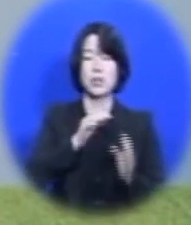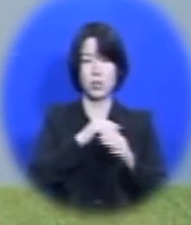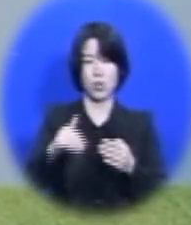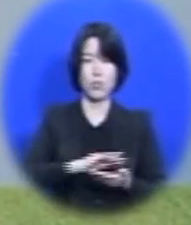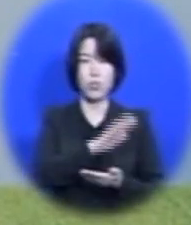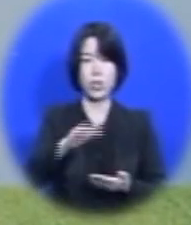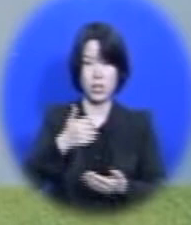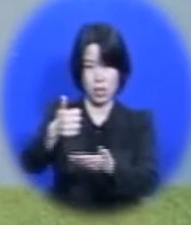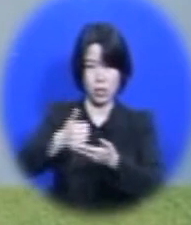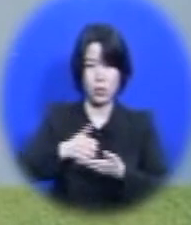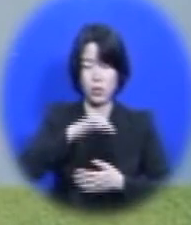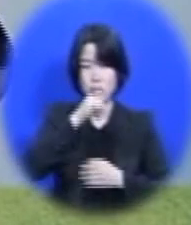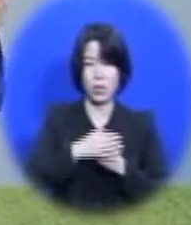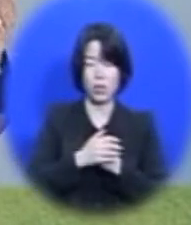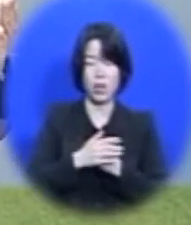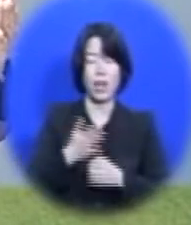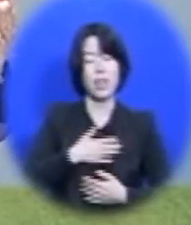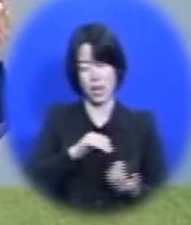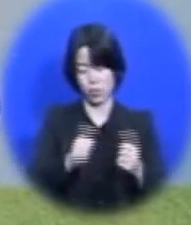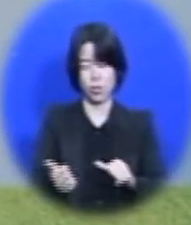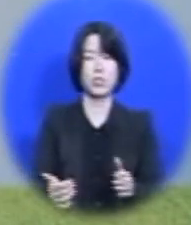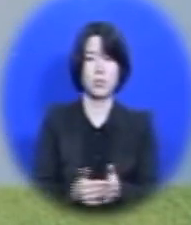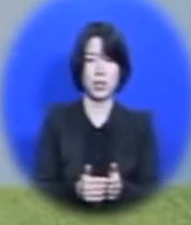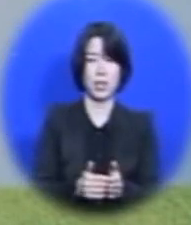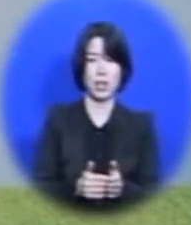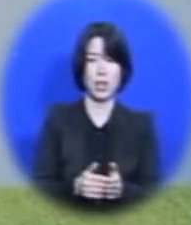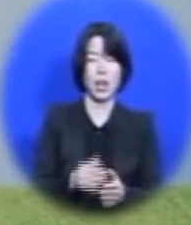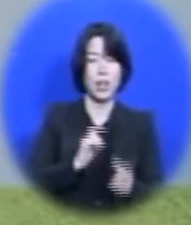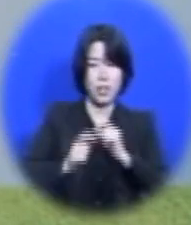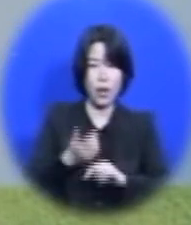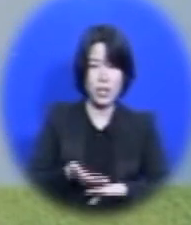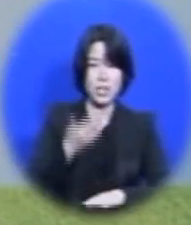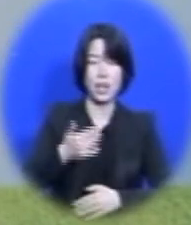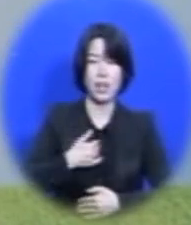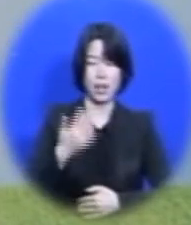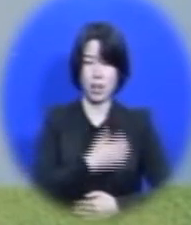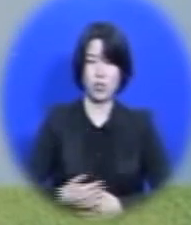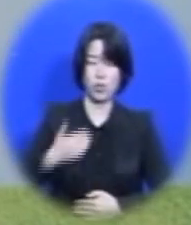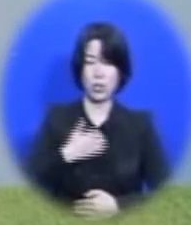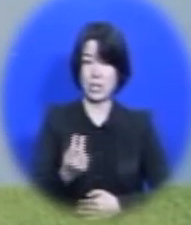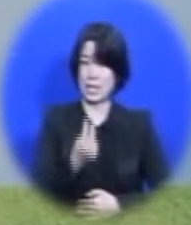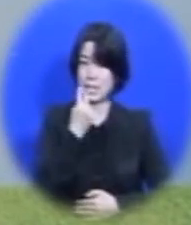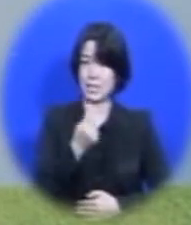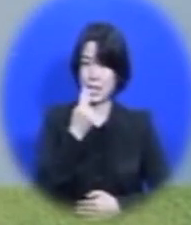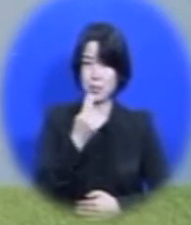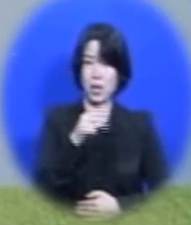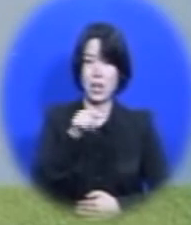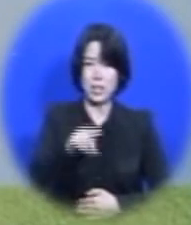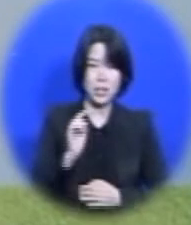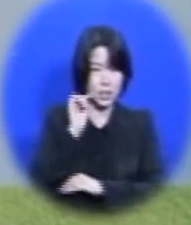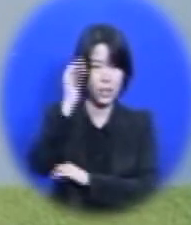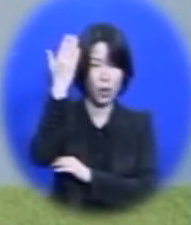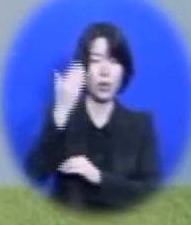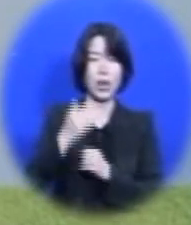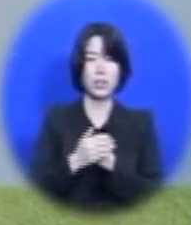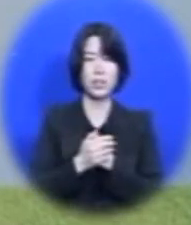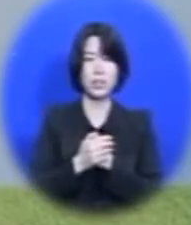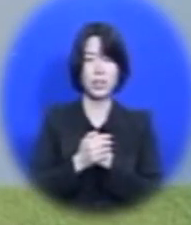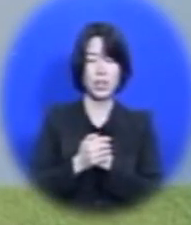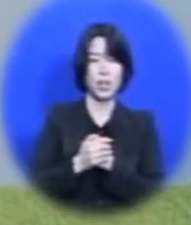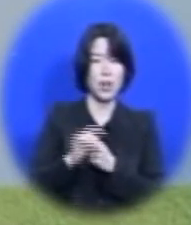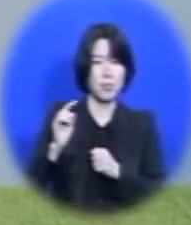것은 나는 죽었습니다. 더 이상 내가 육신의 생명의 그 영광을 구할